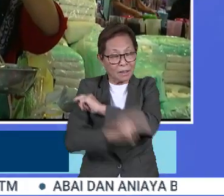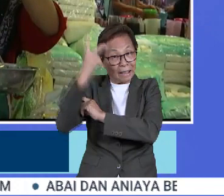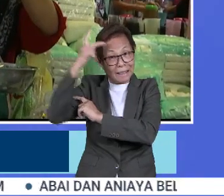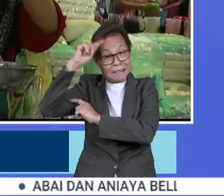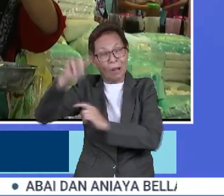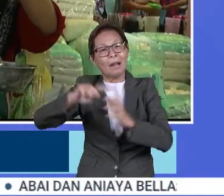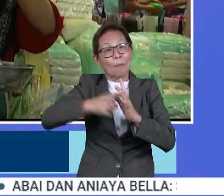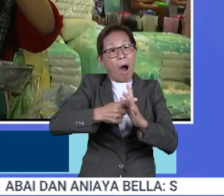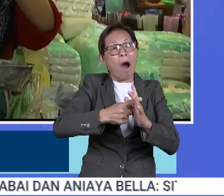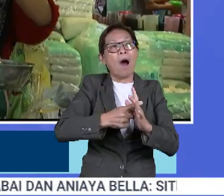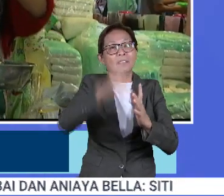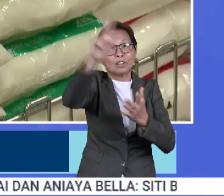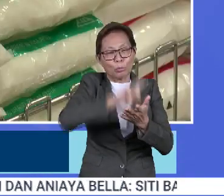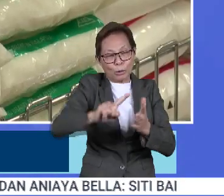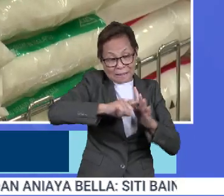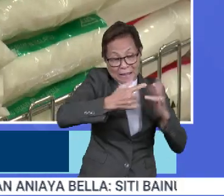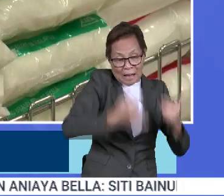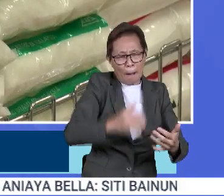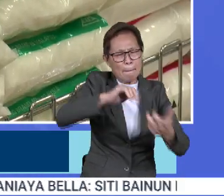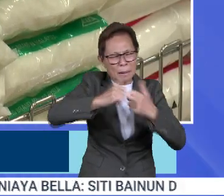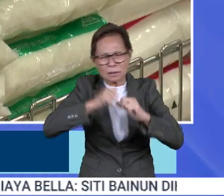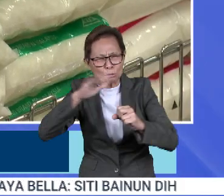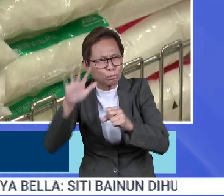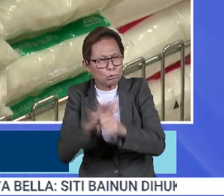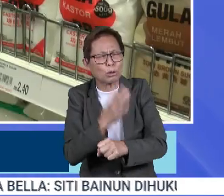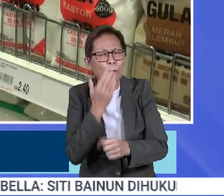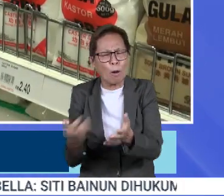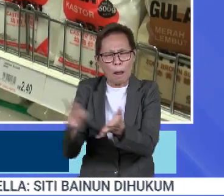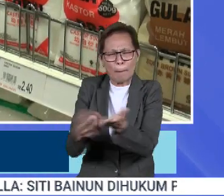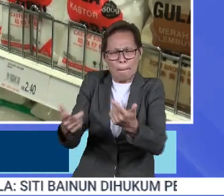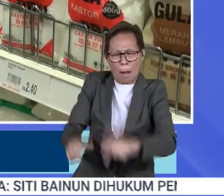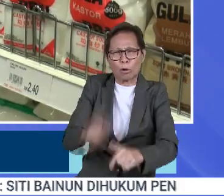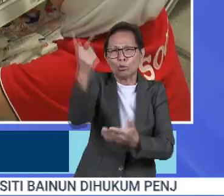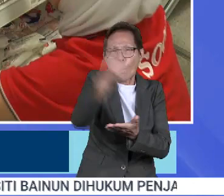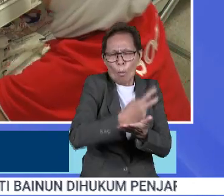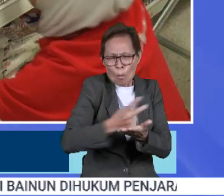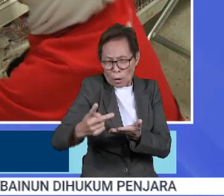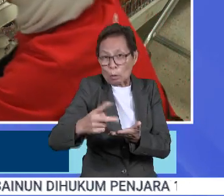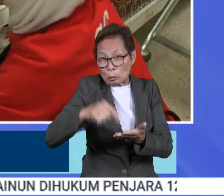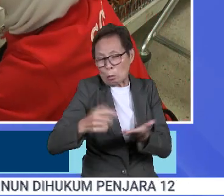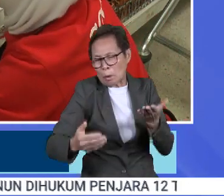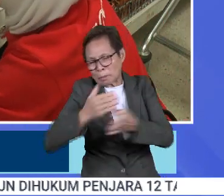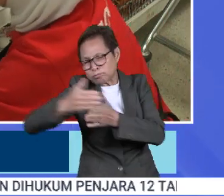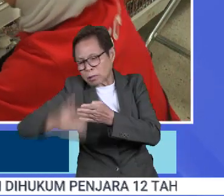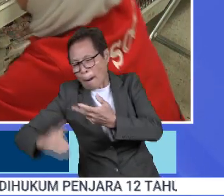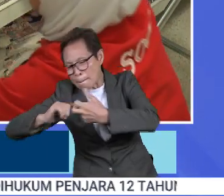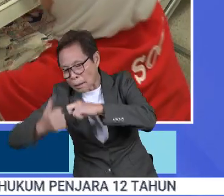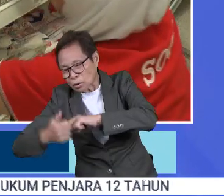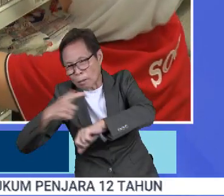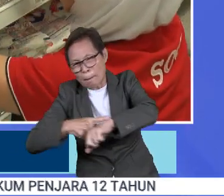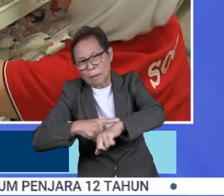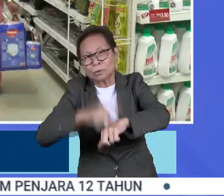selama seminggu bermula hari ini masalah kekurangan gula Yang dilaporkan berlaku hampir 2 minggu dijangkau dapat diselesaikan dalam